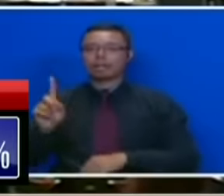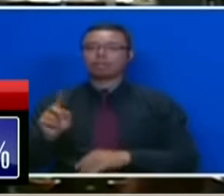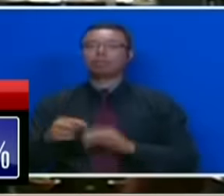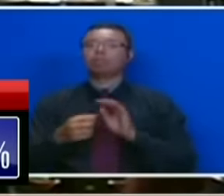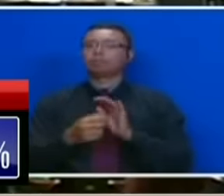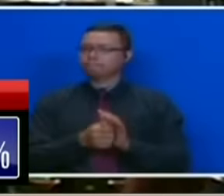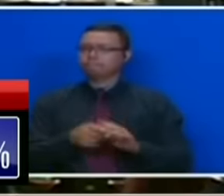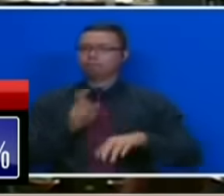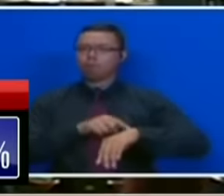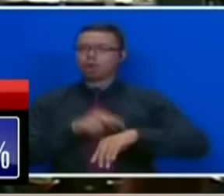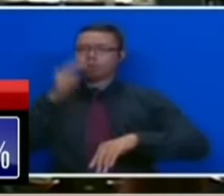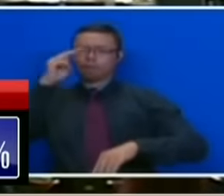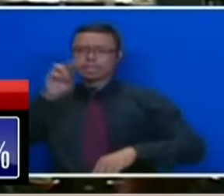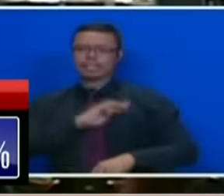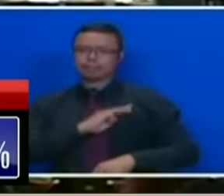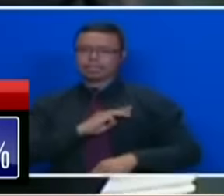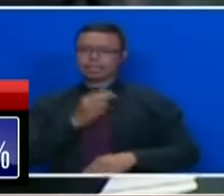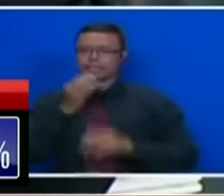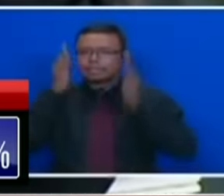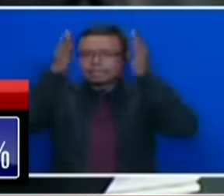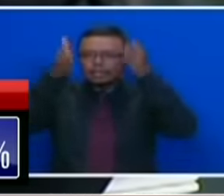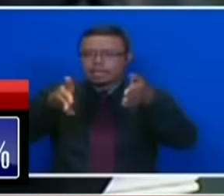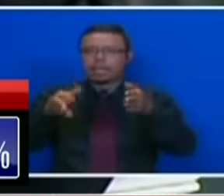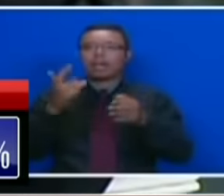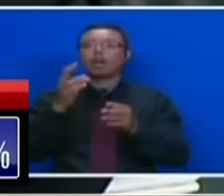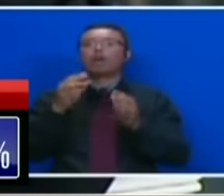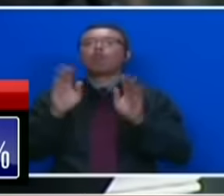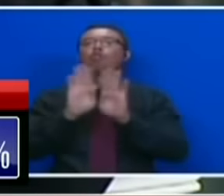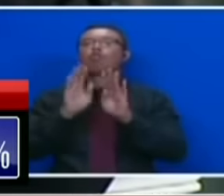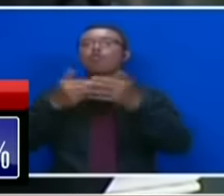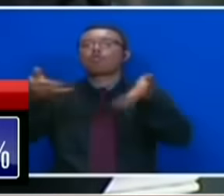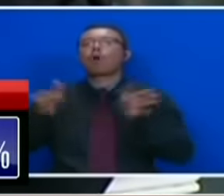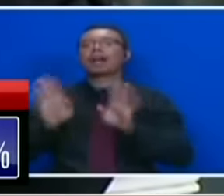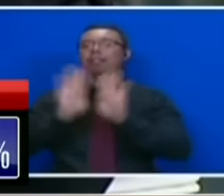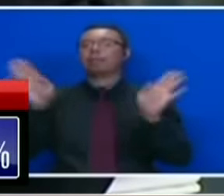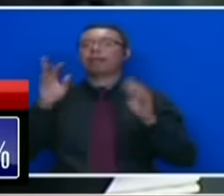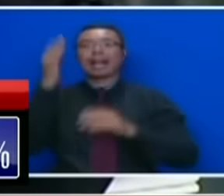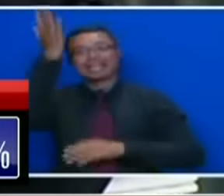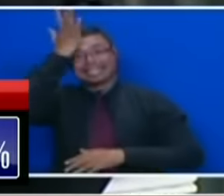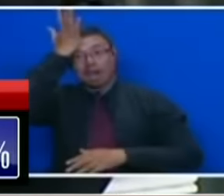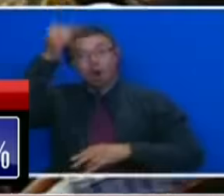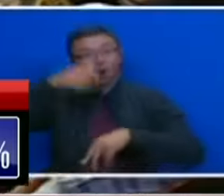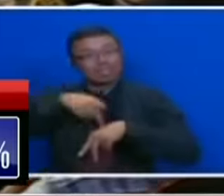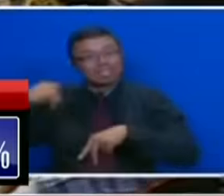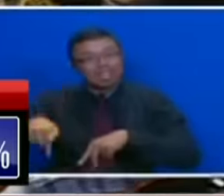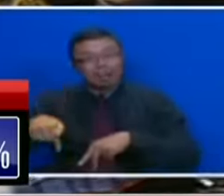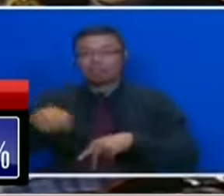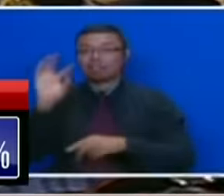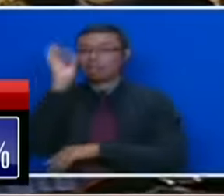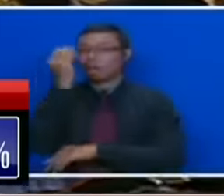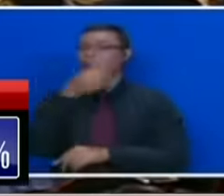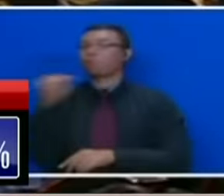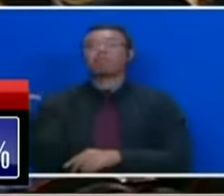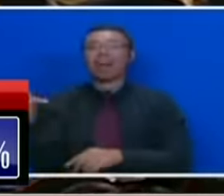Paslon 1 dalam visi misinya memberikan perhatian pada ruang terbuka hijau. Saat ini Jakarta kekurangan ruang terbuka hijau.